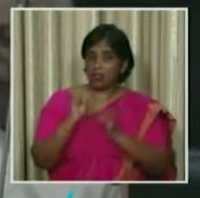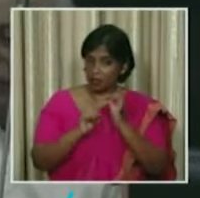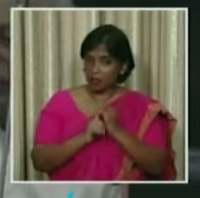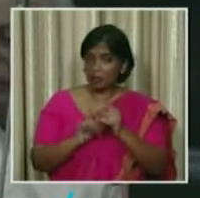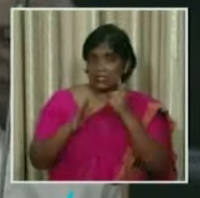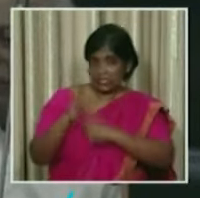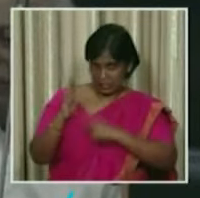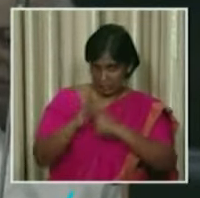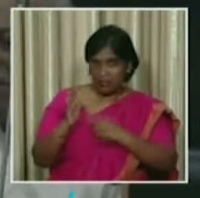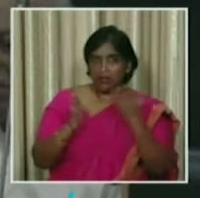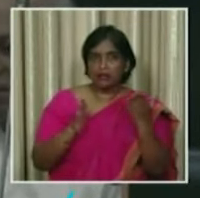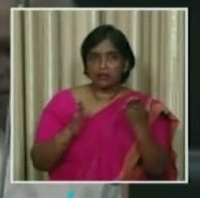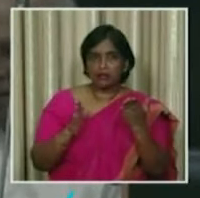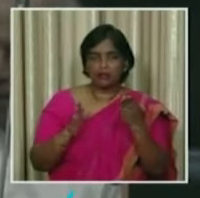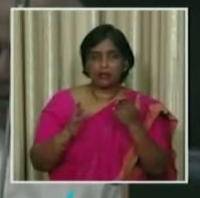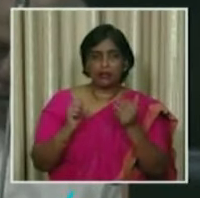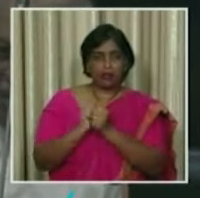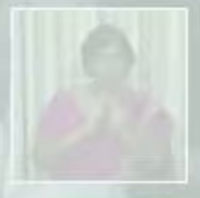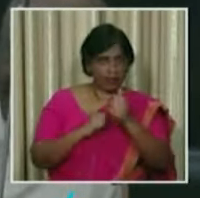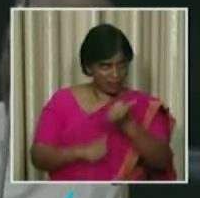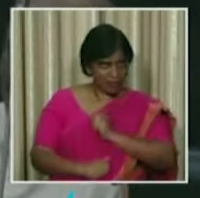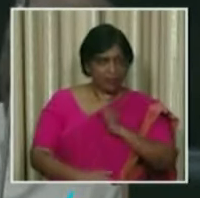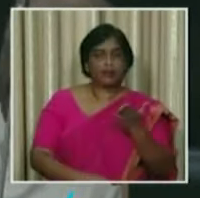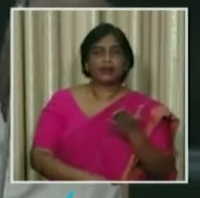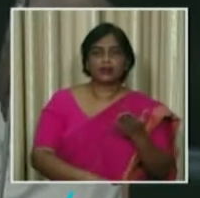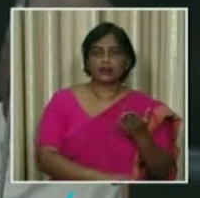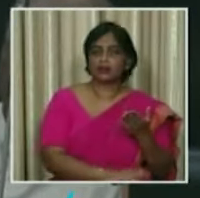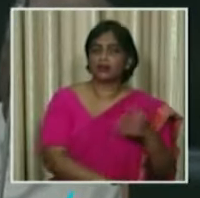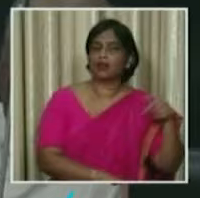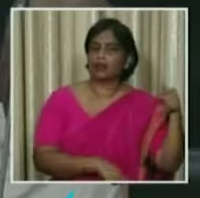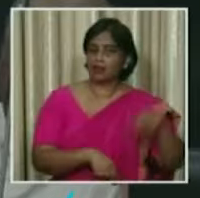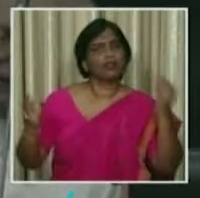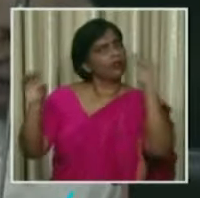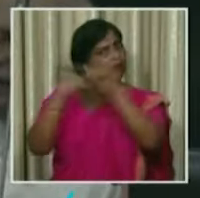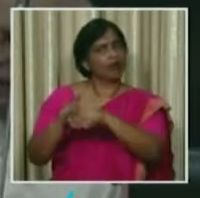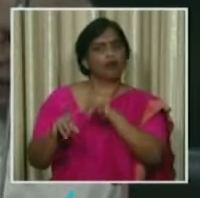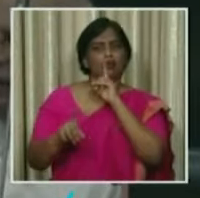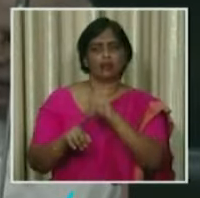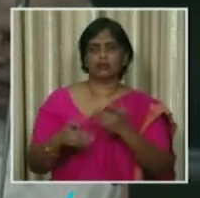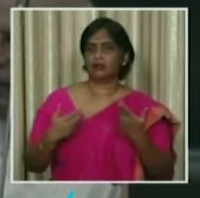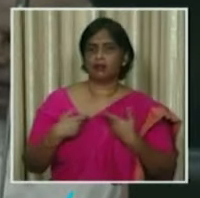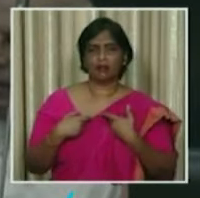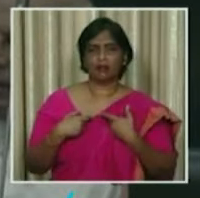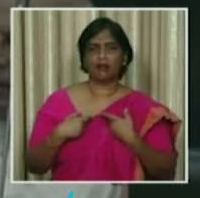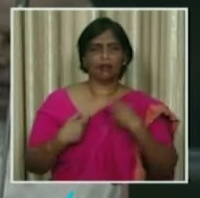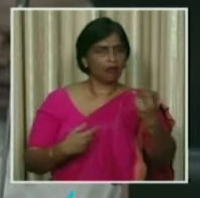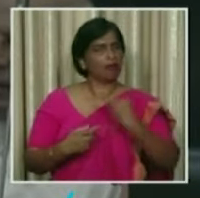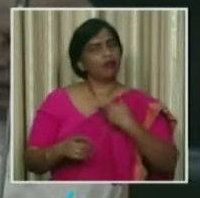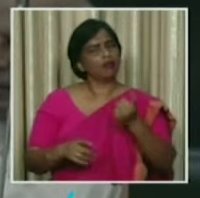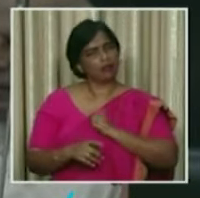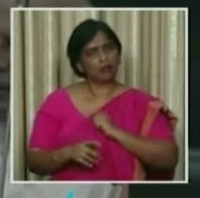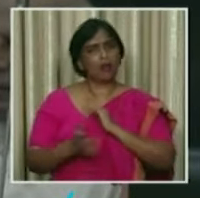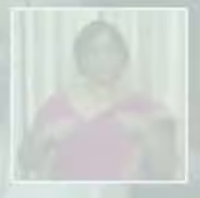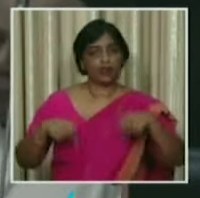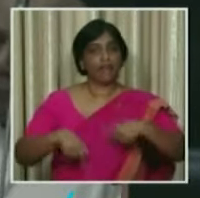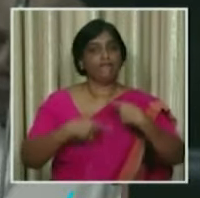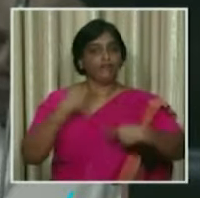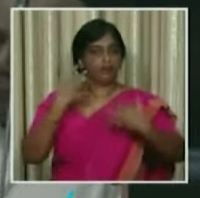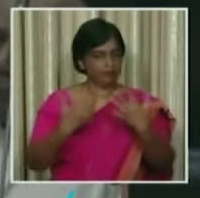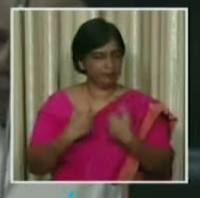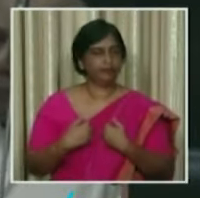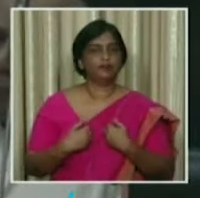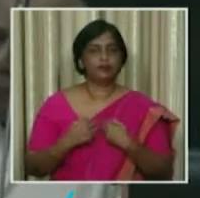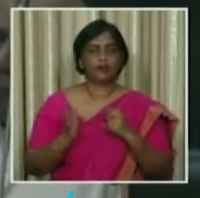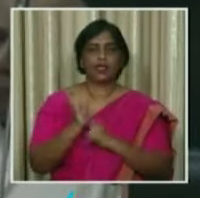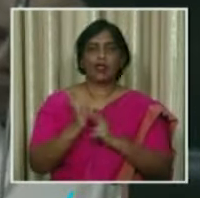ඉර්ෂ්‍යා කරනවද? එයා මේක කරන එක අකමැතිද? දැන් මෙතෙන්ට ඇවිල්ලා මෙහෙම කතාවක් කරන්නේ. අපි දෙපැත්තම එකඟයි හර්ෂඩිස්වෙලා මෑතුමයි කොමිටිය. නාලක